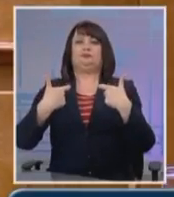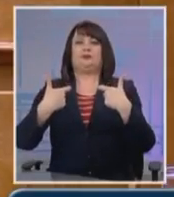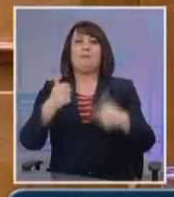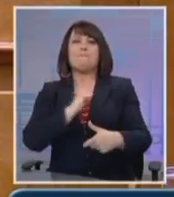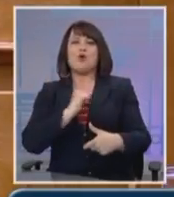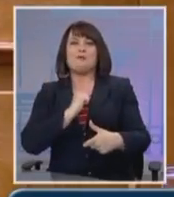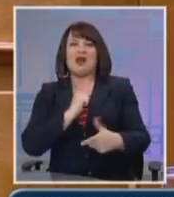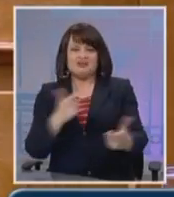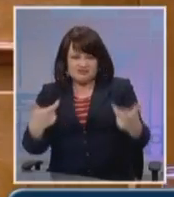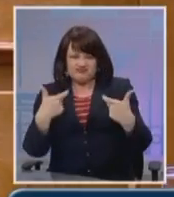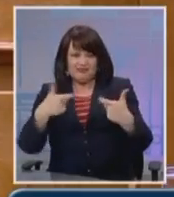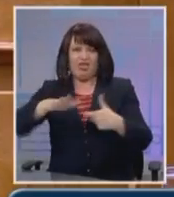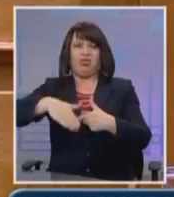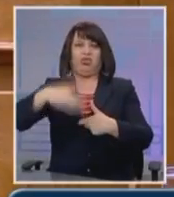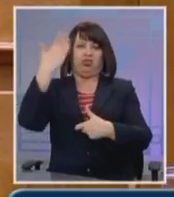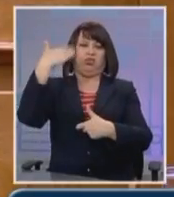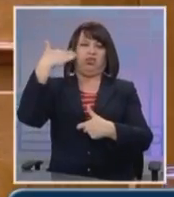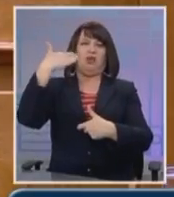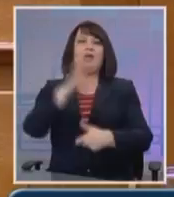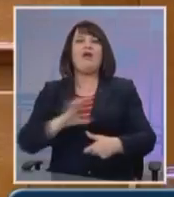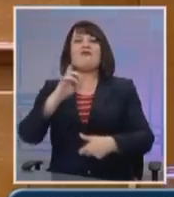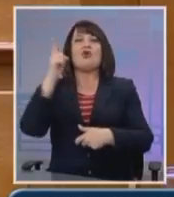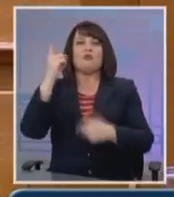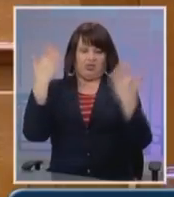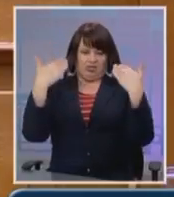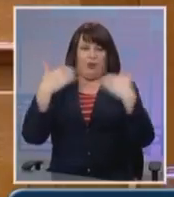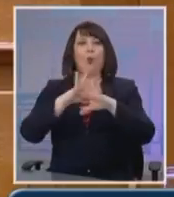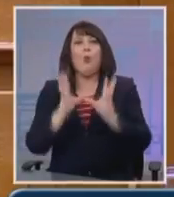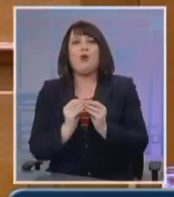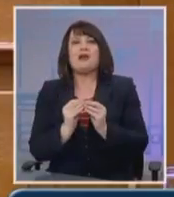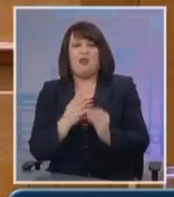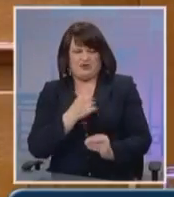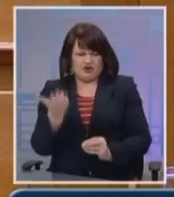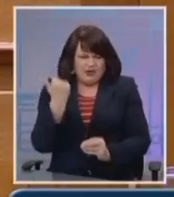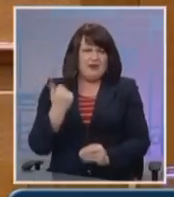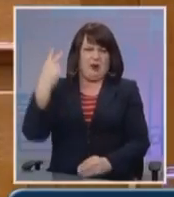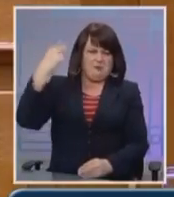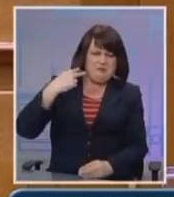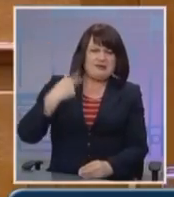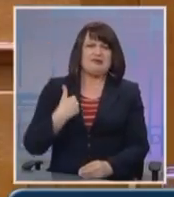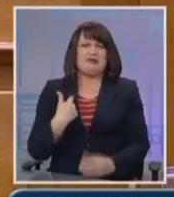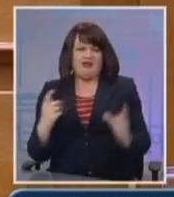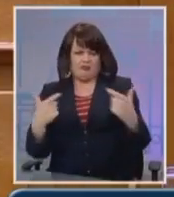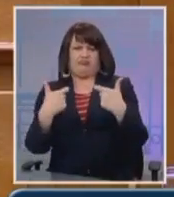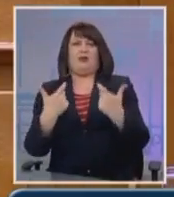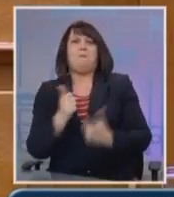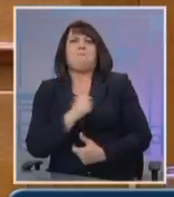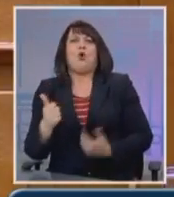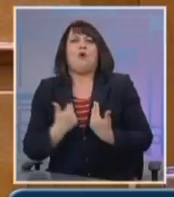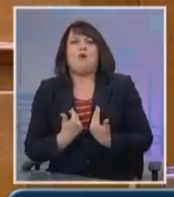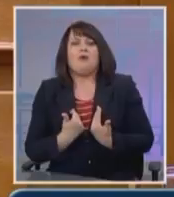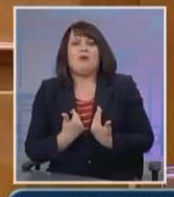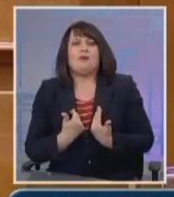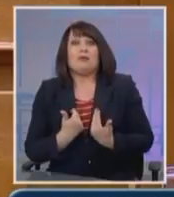πρωτοφανή υποβάθμιση στην ευρωπαϊκή σκηνή. Κανείς δεν την εμπιστεύεται. Και αυτό το έλλειμμα